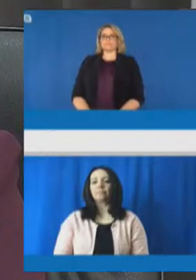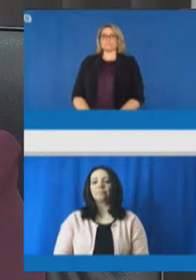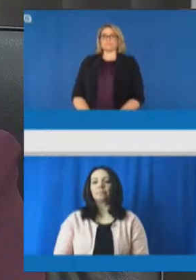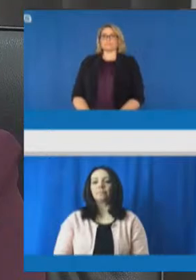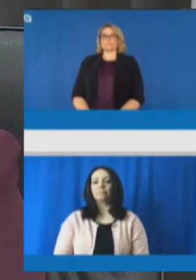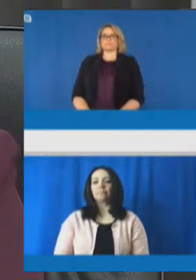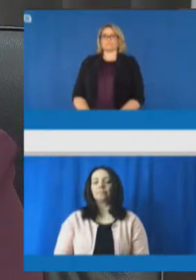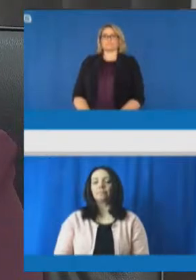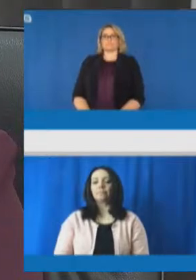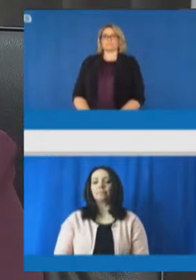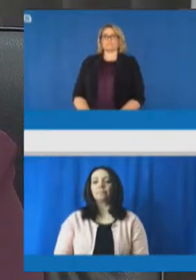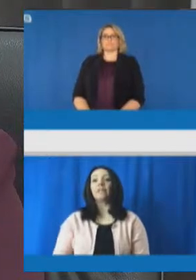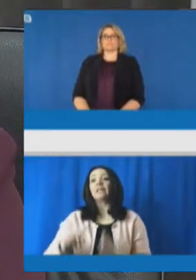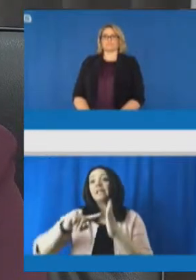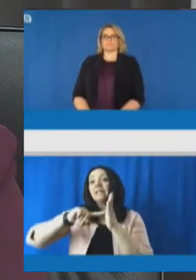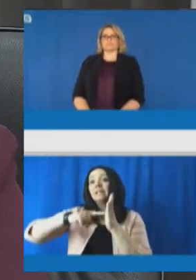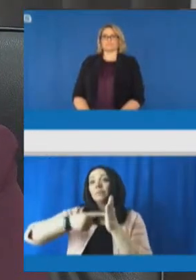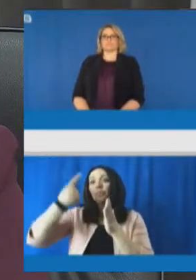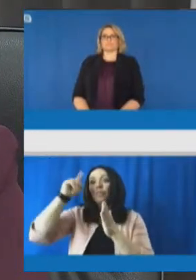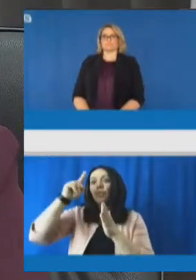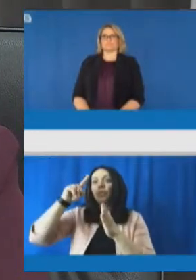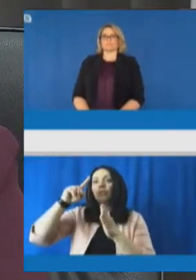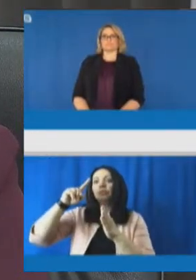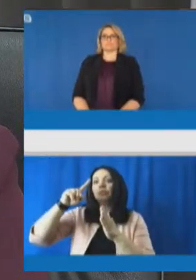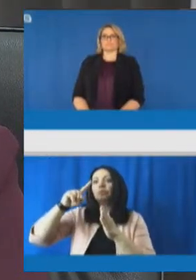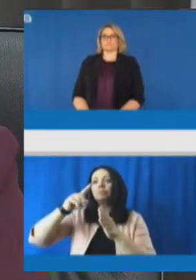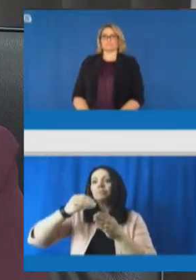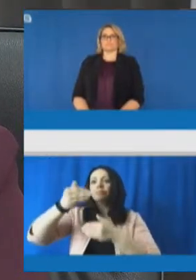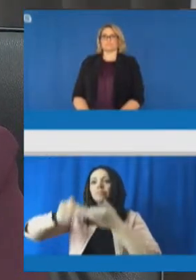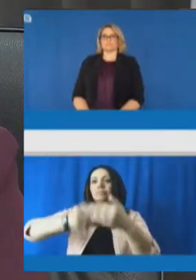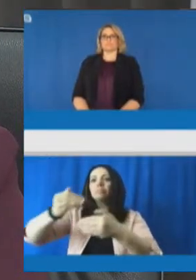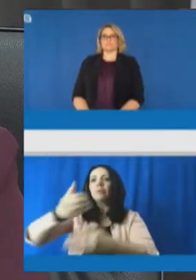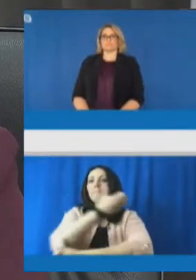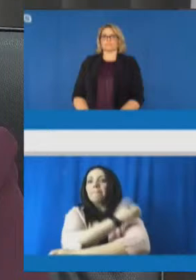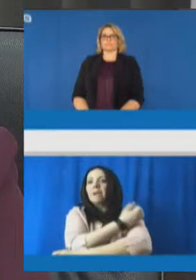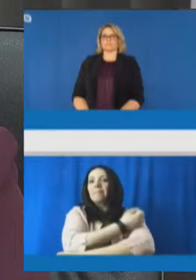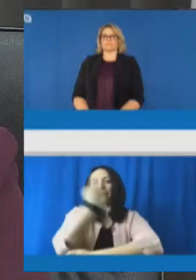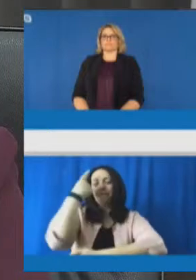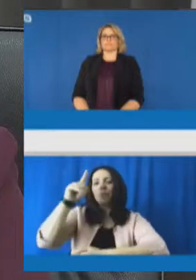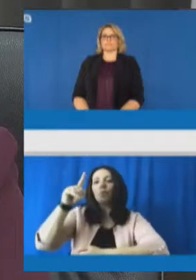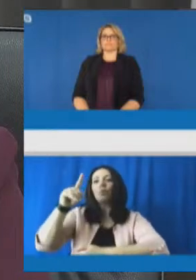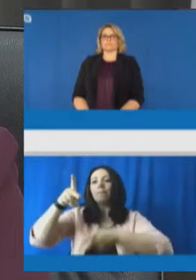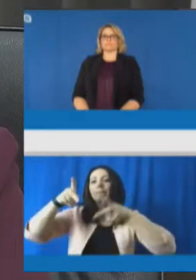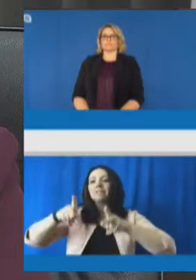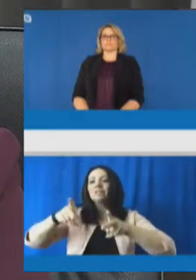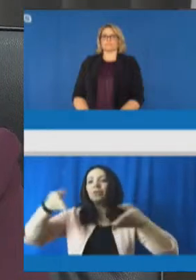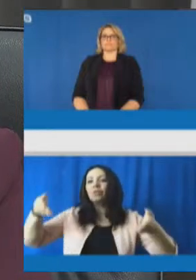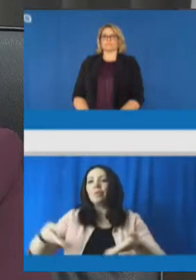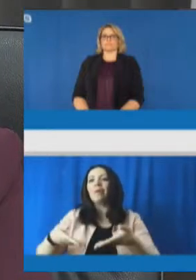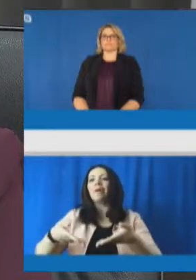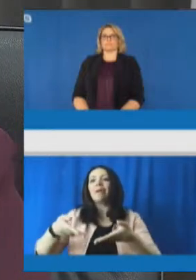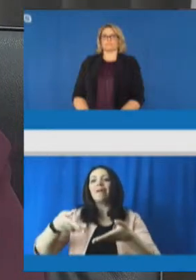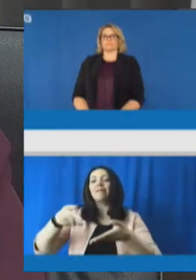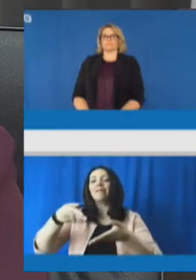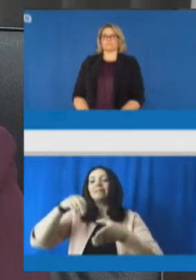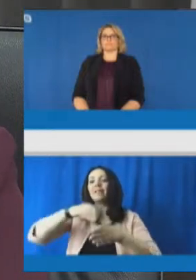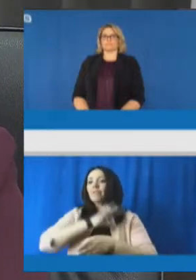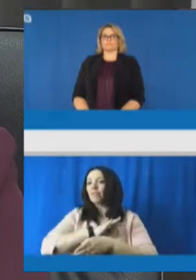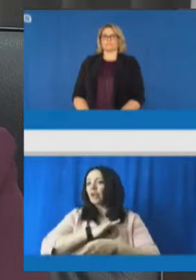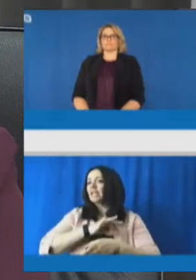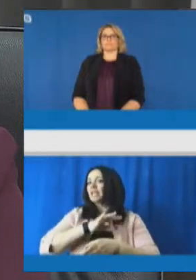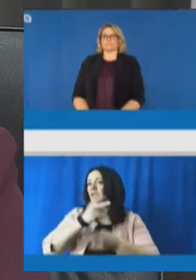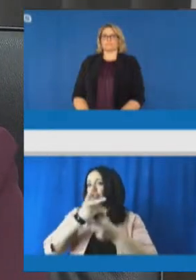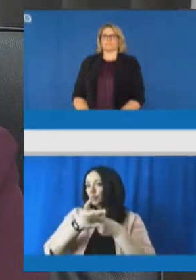l'approvisionnement toujours croissant en vaccins, et aux nouvelles données scientifiques étayant le rapport d'inoculation de la deuxième dose, nous